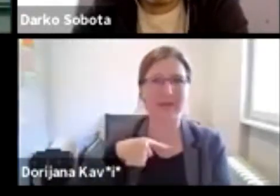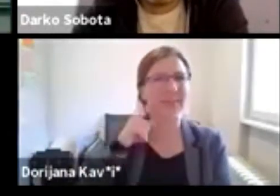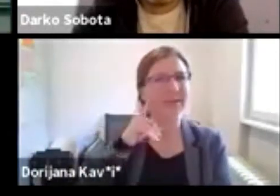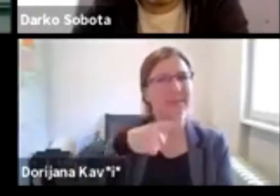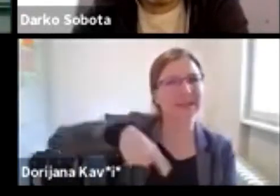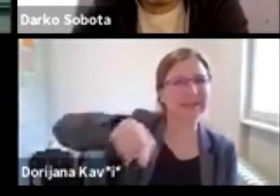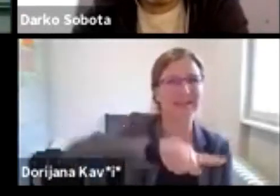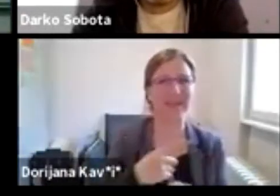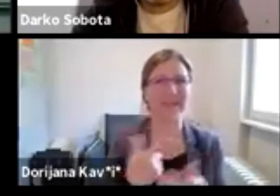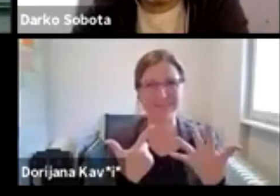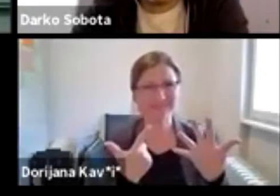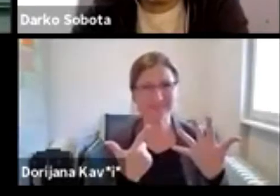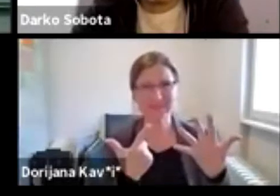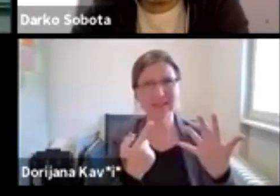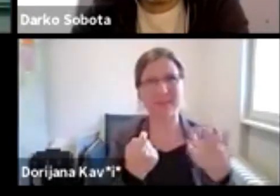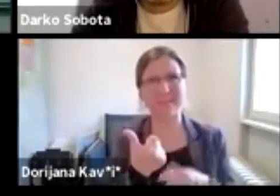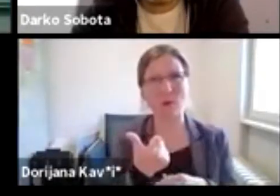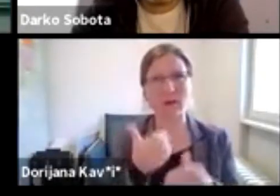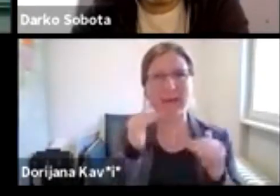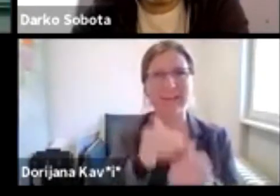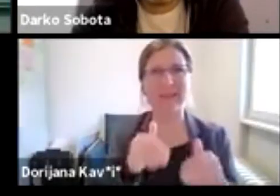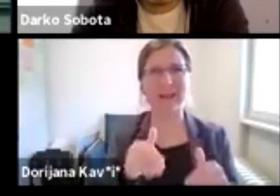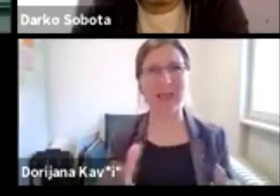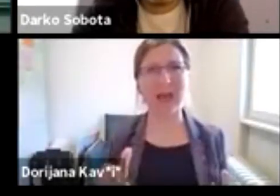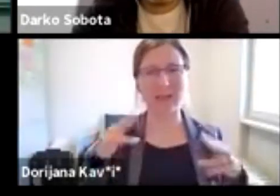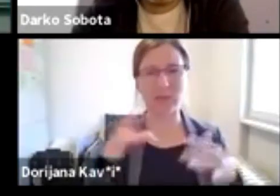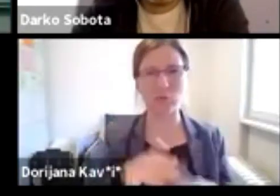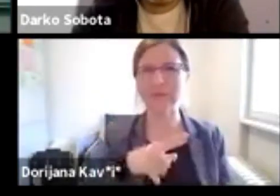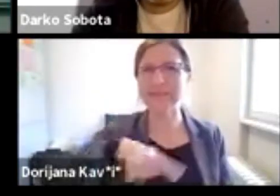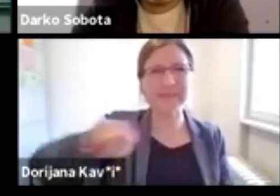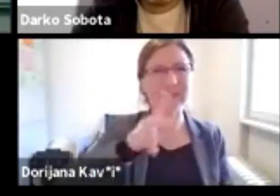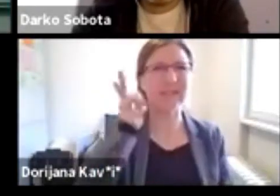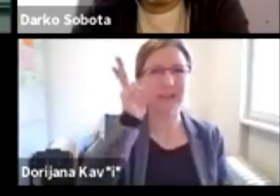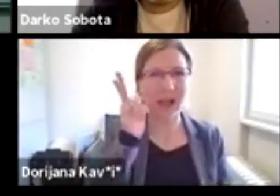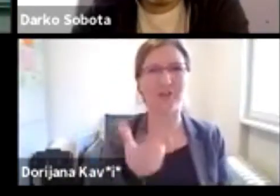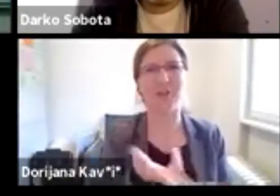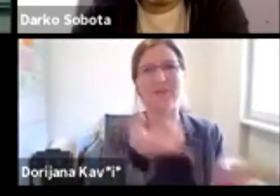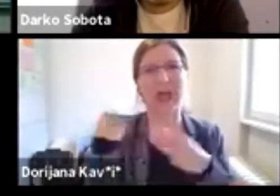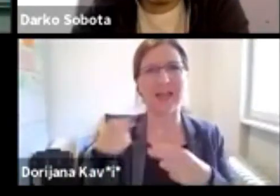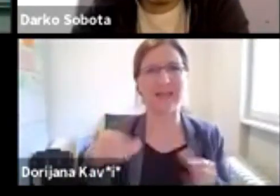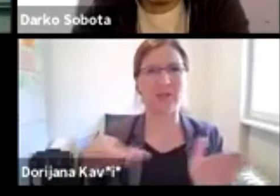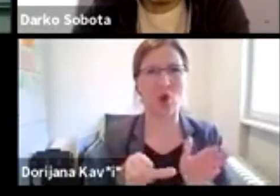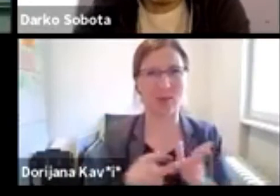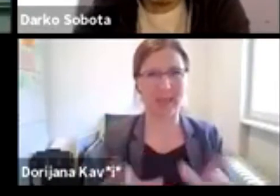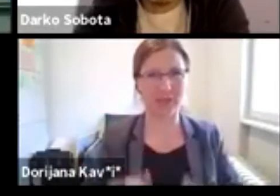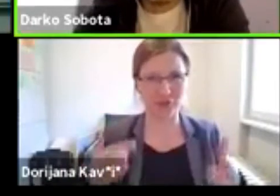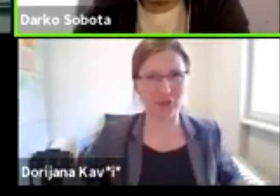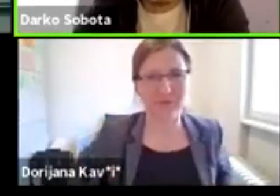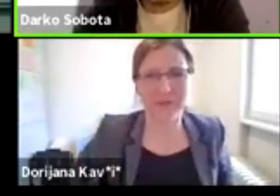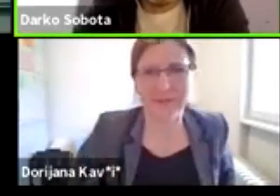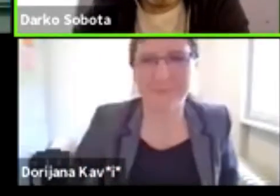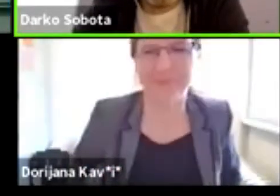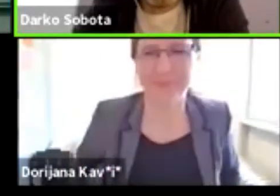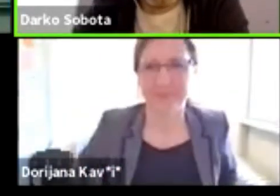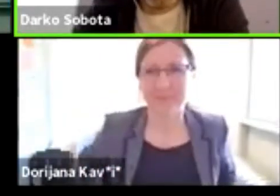7,5 ili koliko sam već milijardi 8 možda stanovnika naše zemlje. Evo, Mija vam je uputila poziv. Ja bih još,